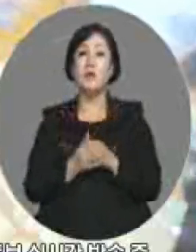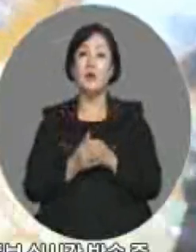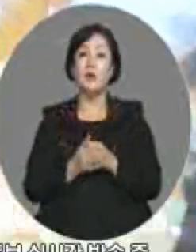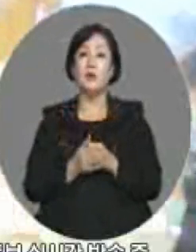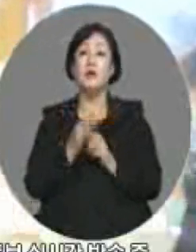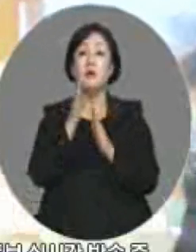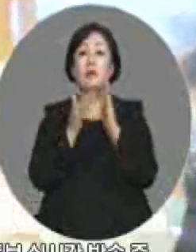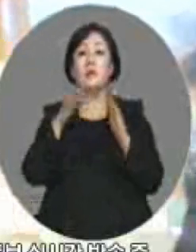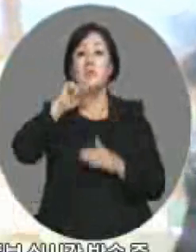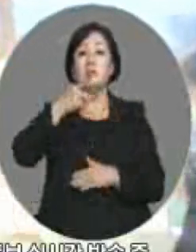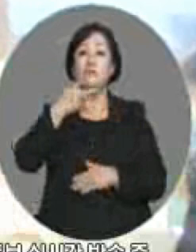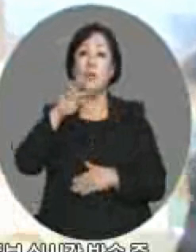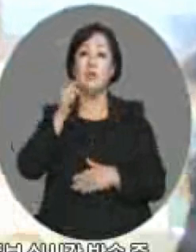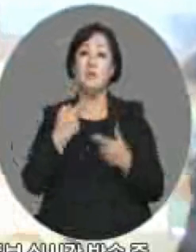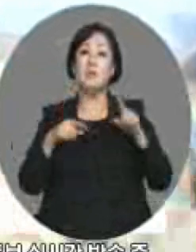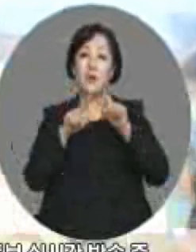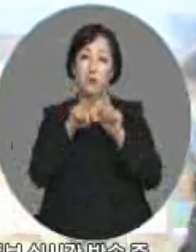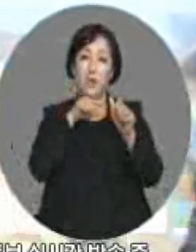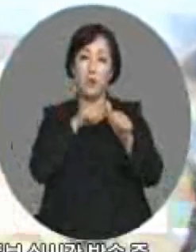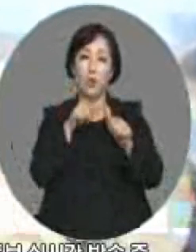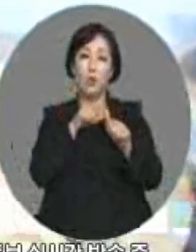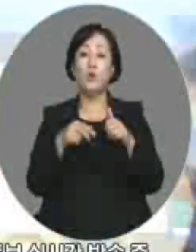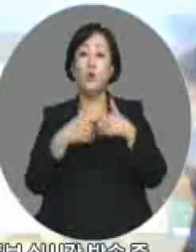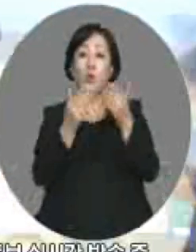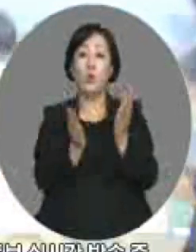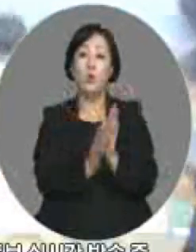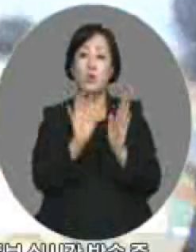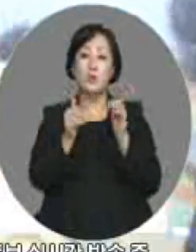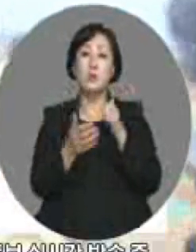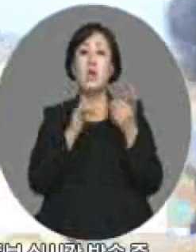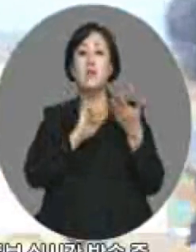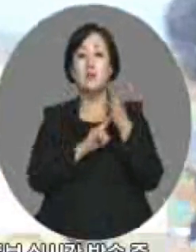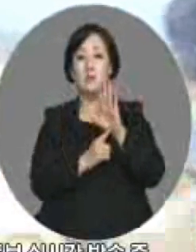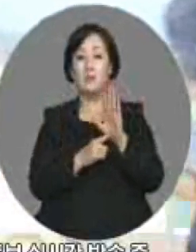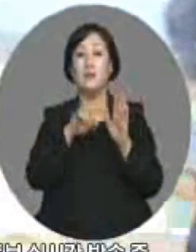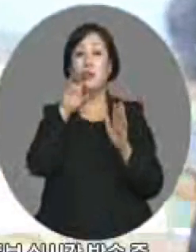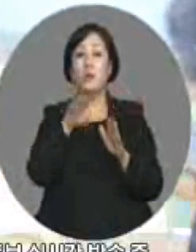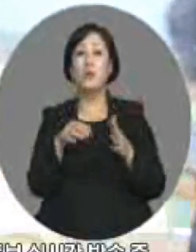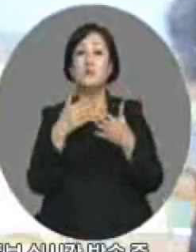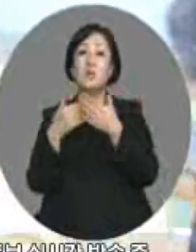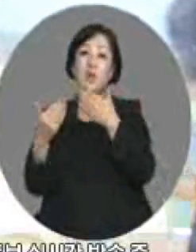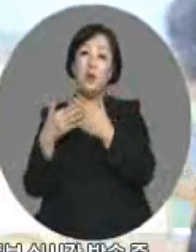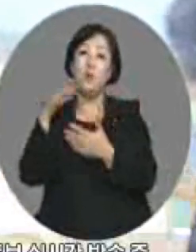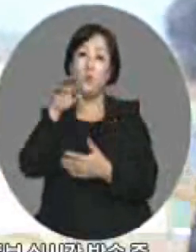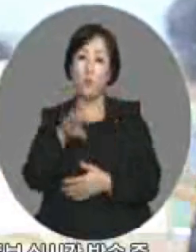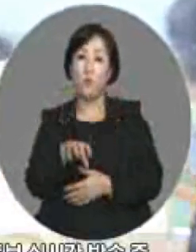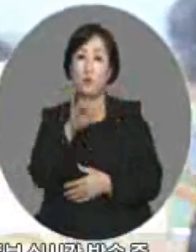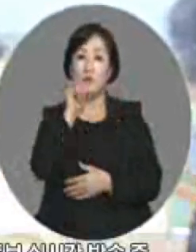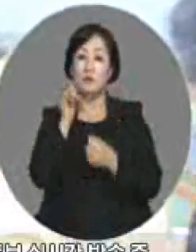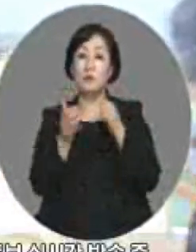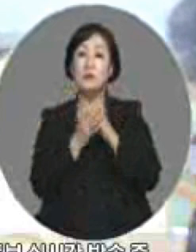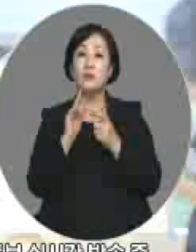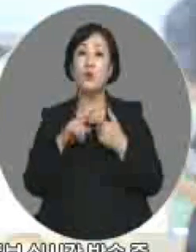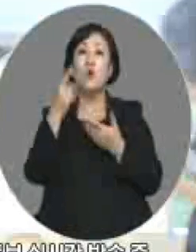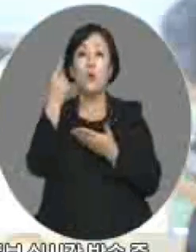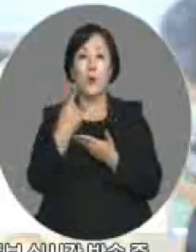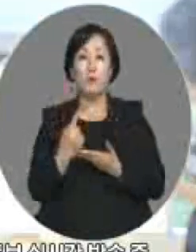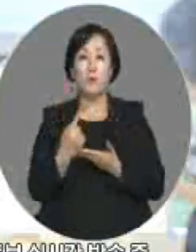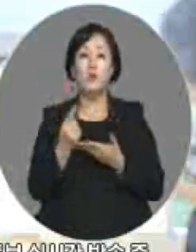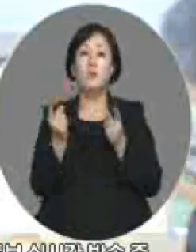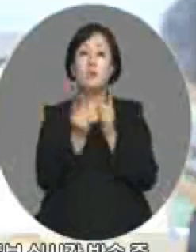공동체가 이번 전시 체험관을 이제 오셔가지고 방문하셔서 체험을 하시면